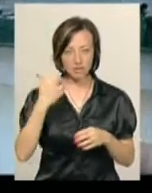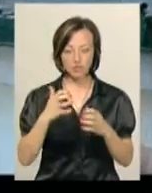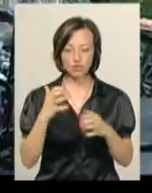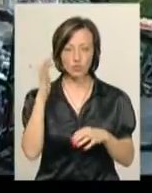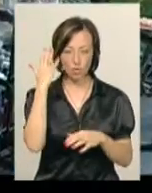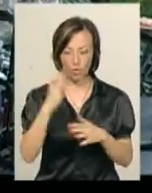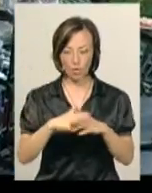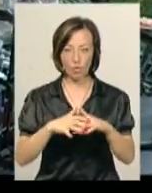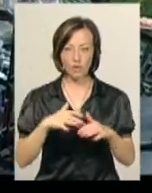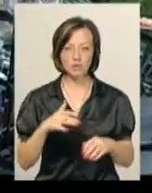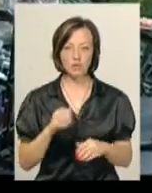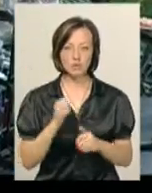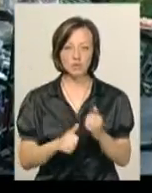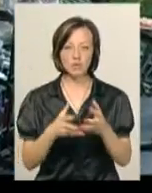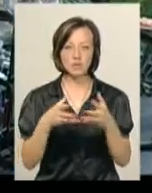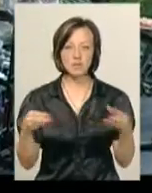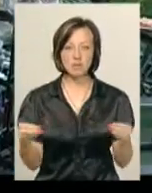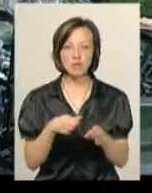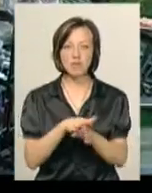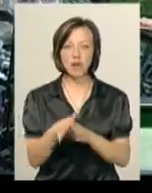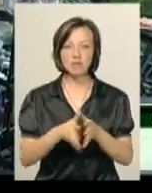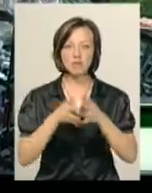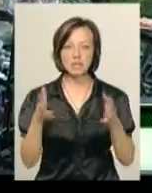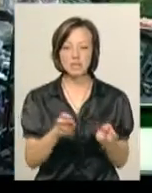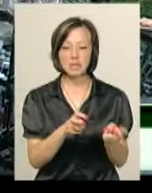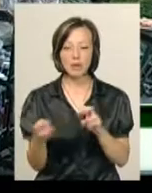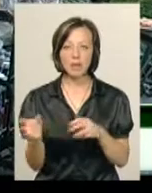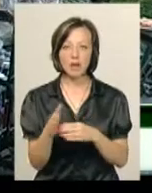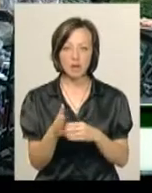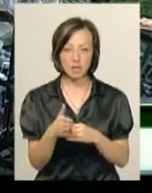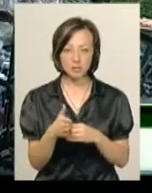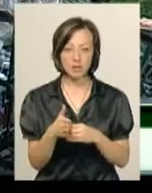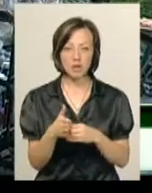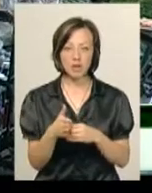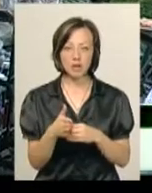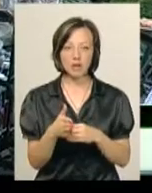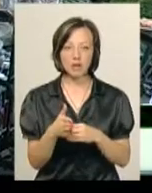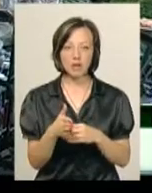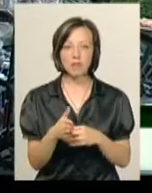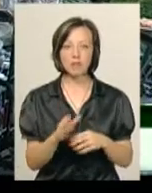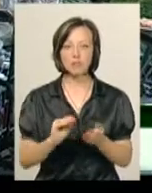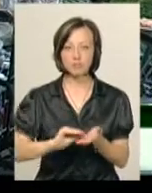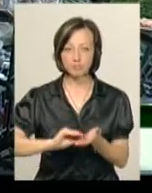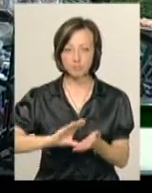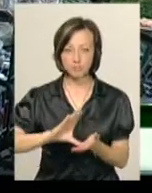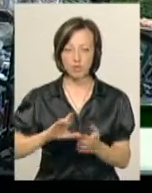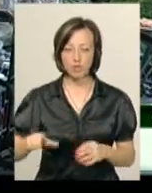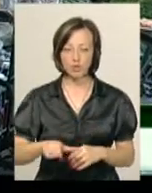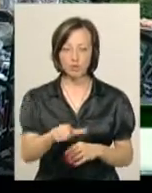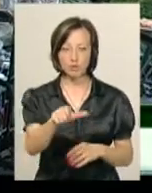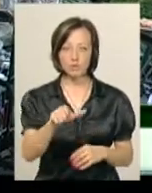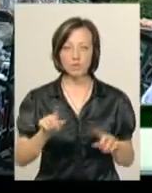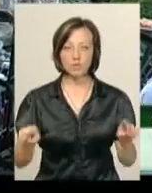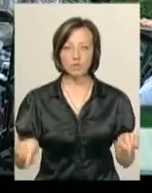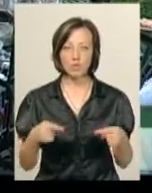чорно. Щовесни масова величезна загибель риби. Збирається доні відкладення, вони з часом накопичуються, вони